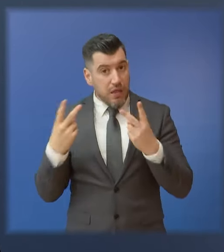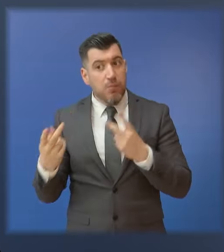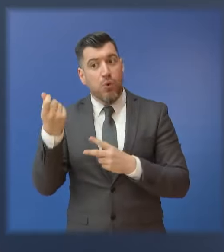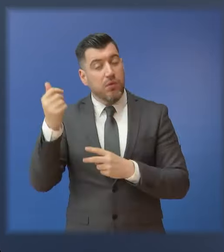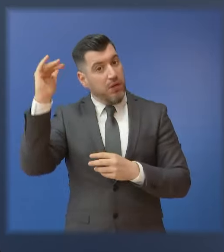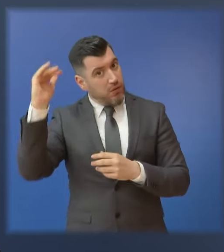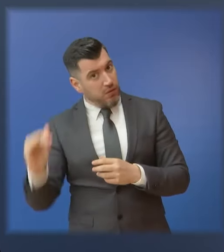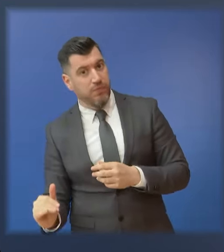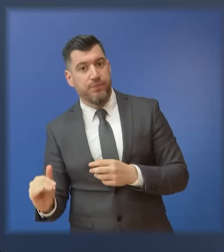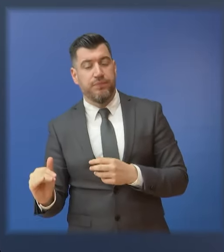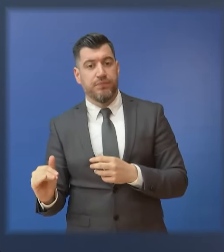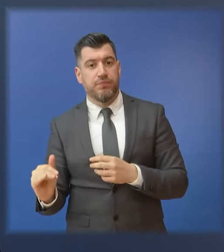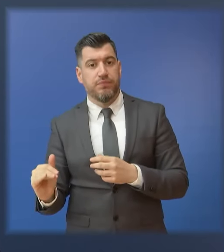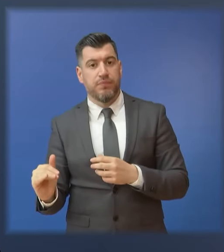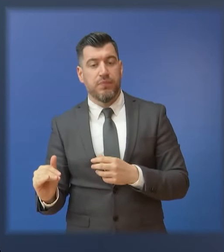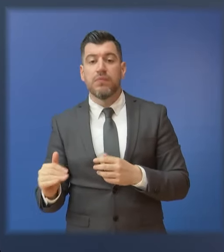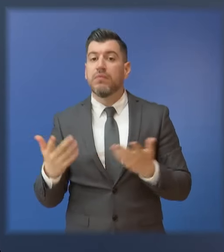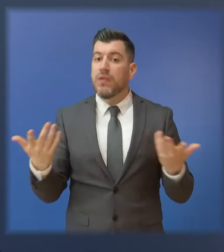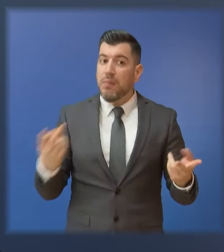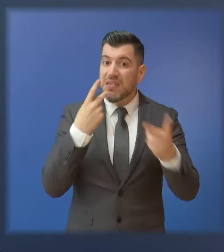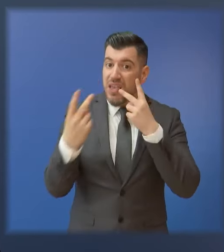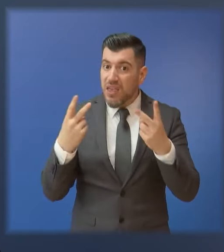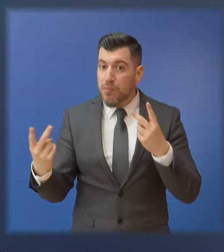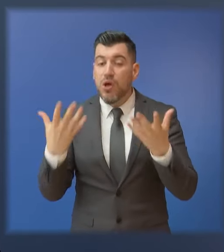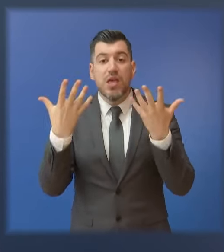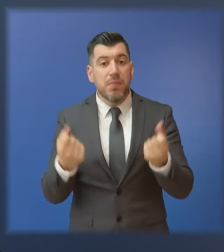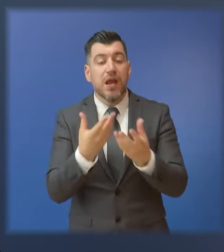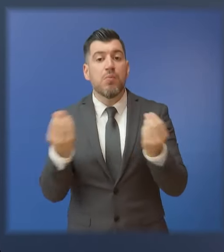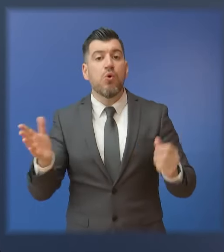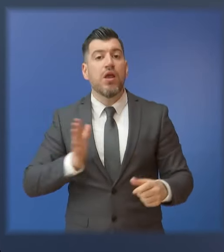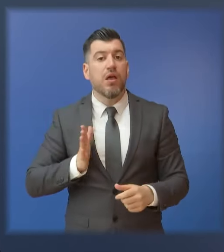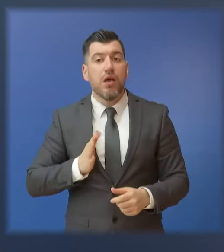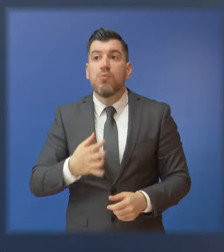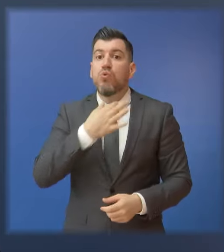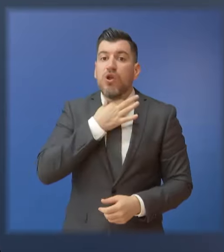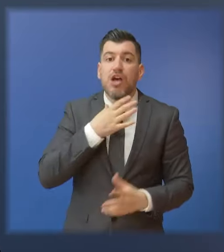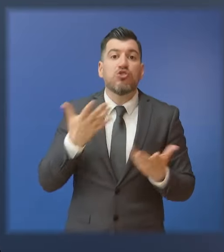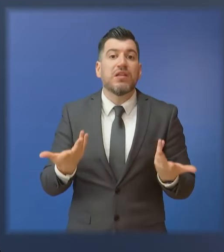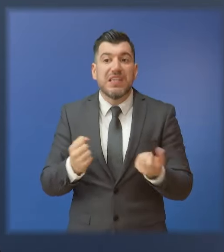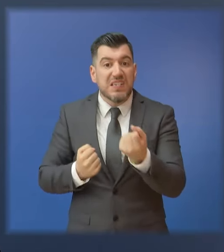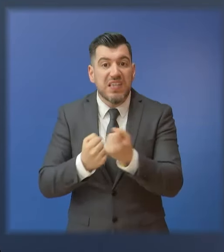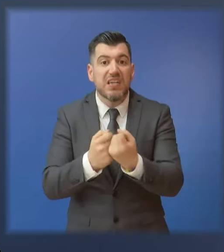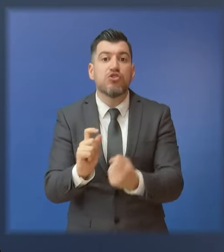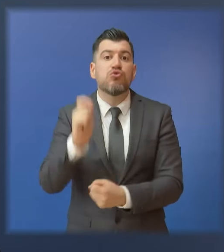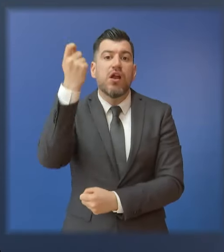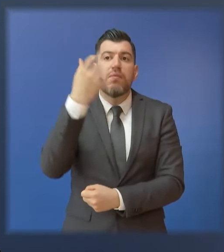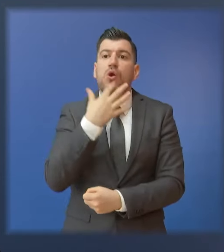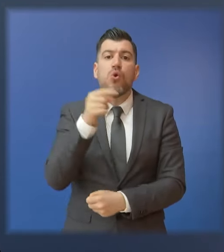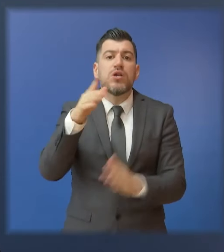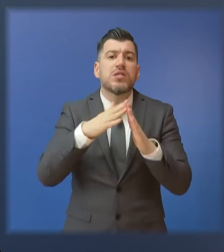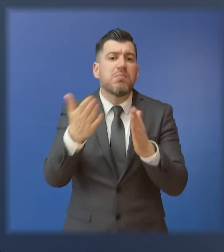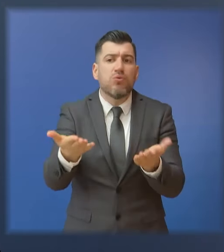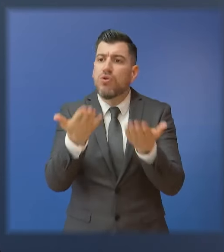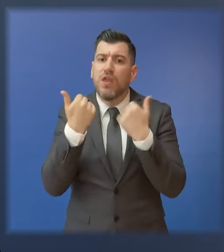ανάγκη συμπολιτών μας που χρειάζονταν περαιτέρω στήριξη στο ρεύμα γιατί είχαν ακριβώς αυτόν τον τρόπο ε να να